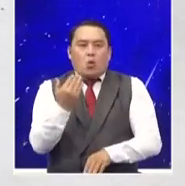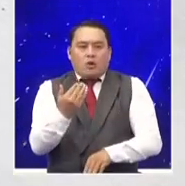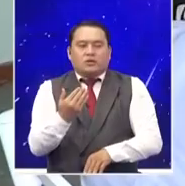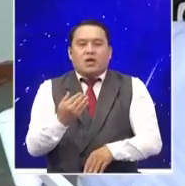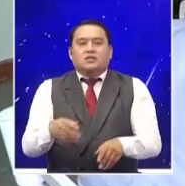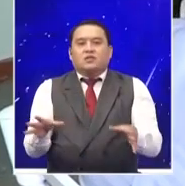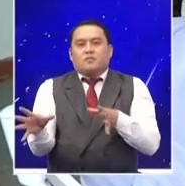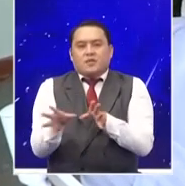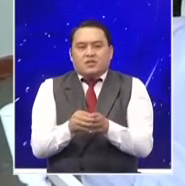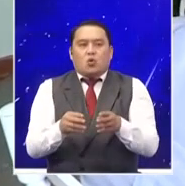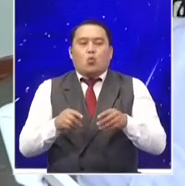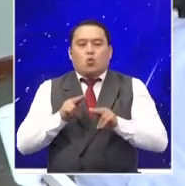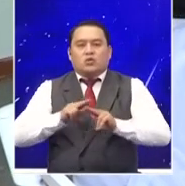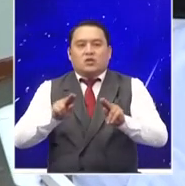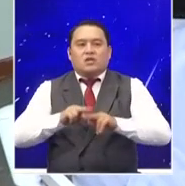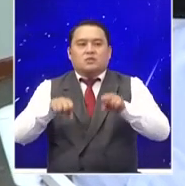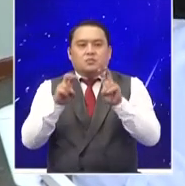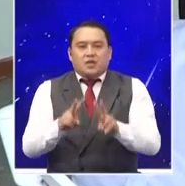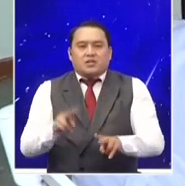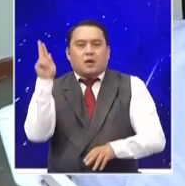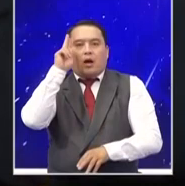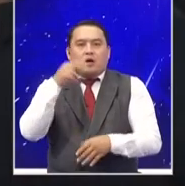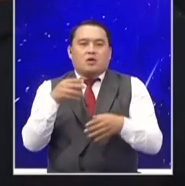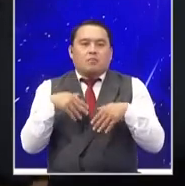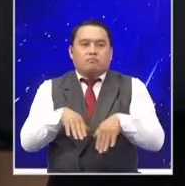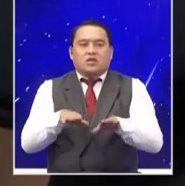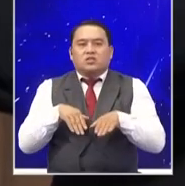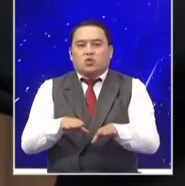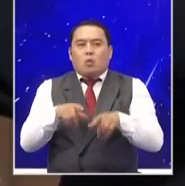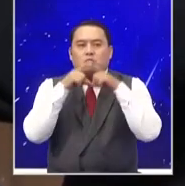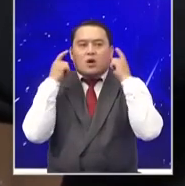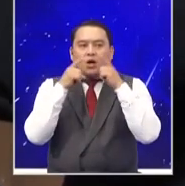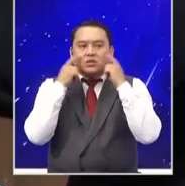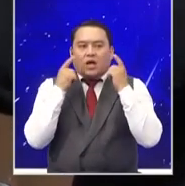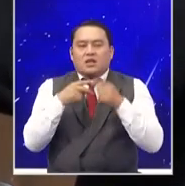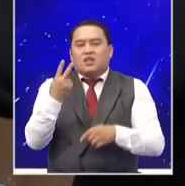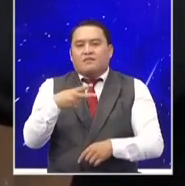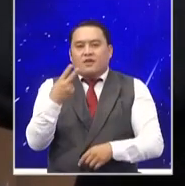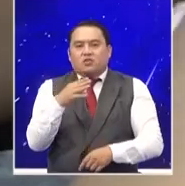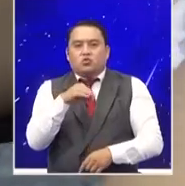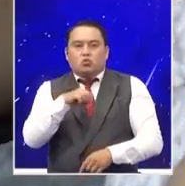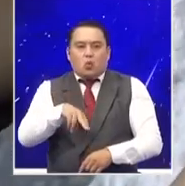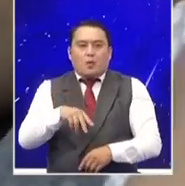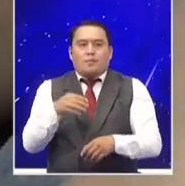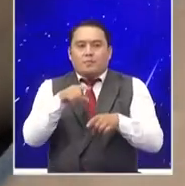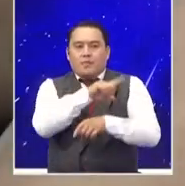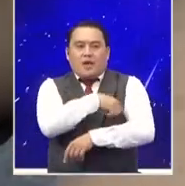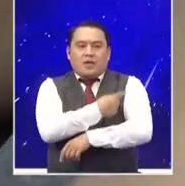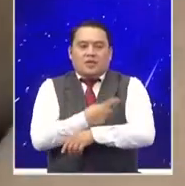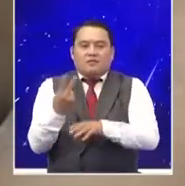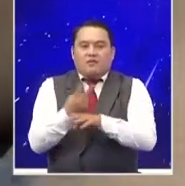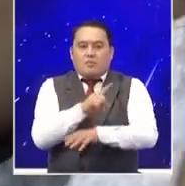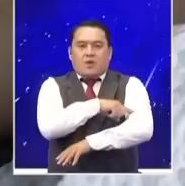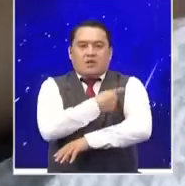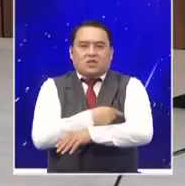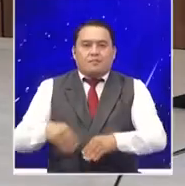по совместительству преподавателем спецпредмета, они шьют маски и постельное белье. По 20 штук медицинских изделий и 2 комплекта